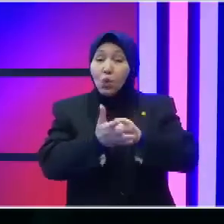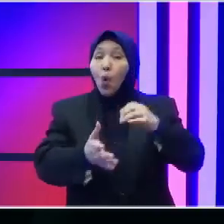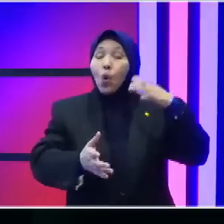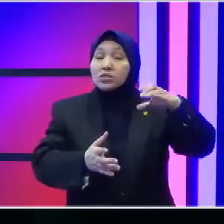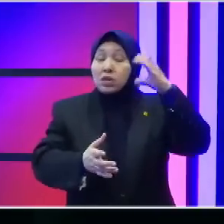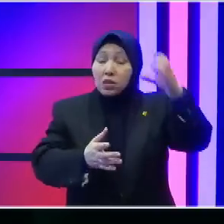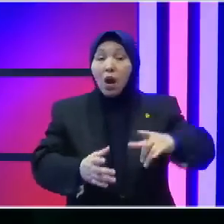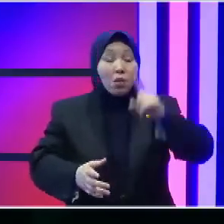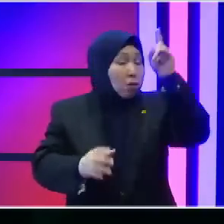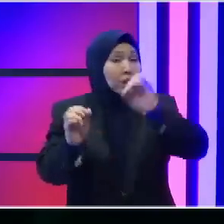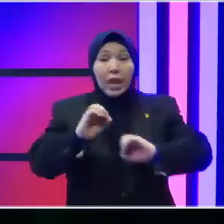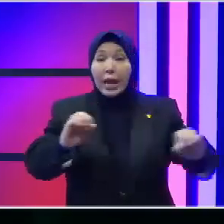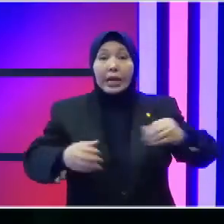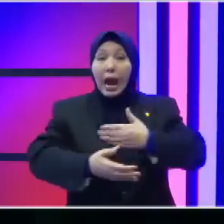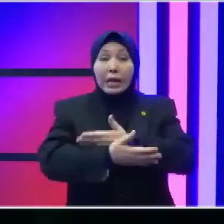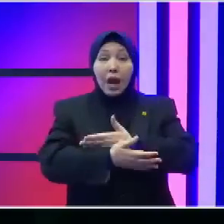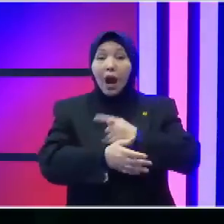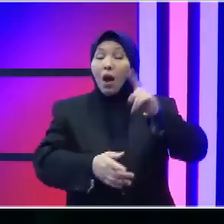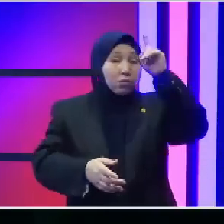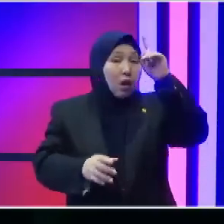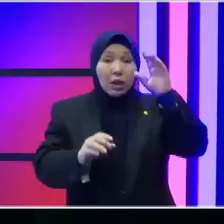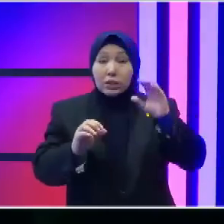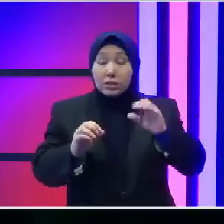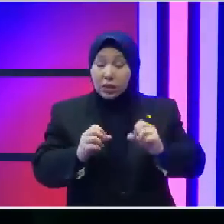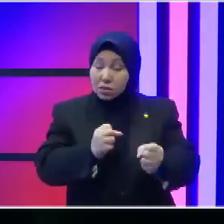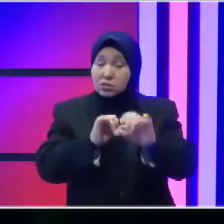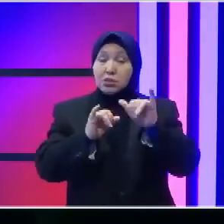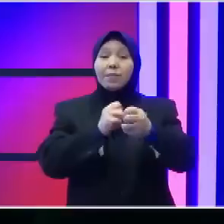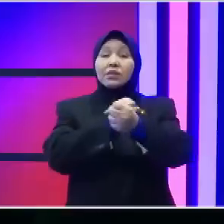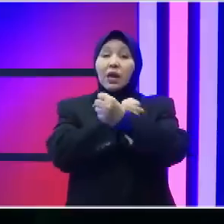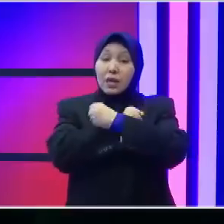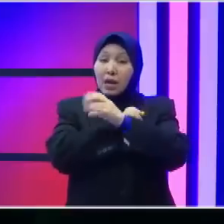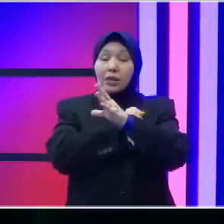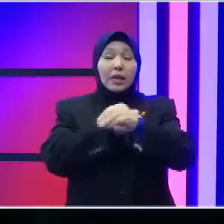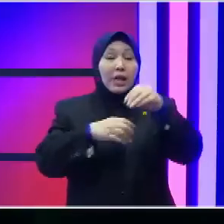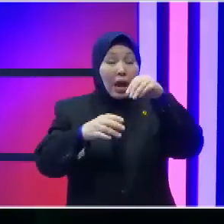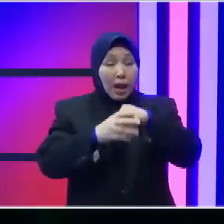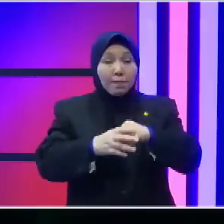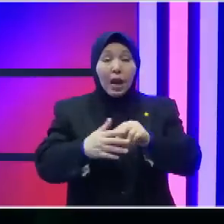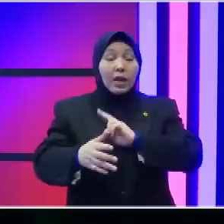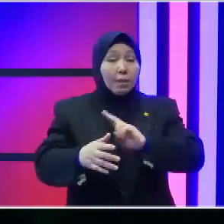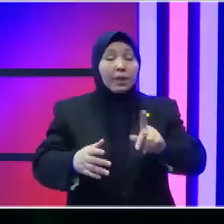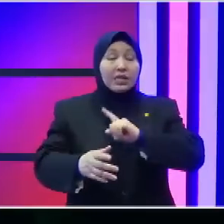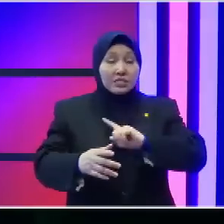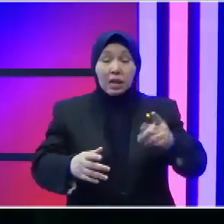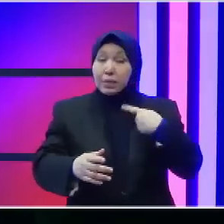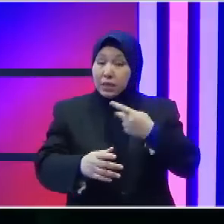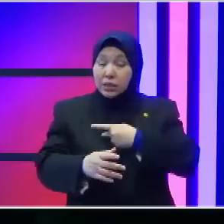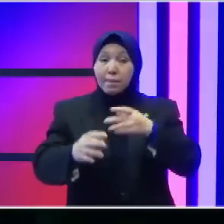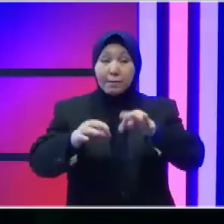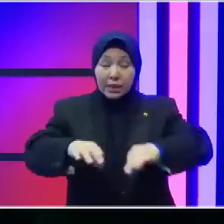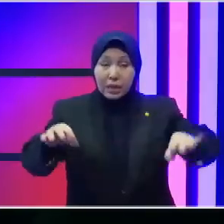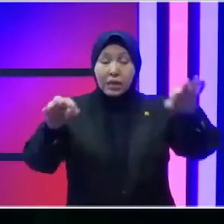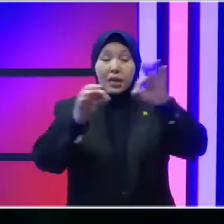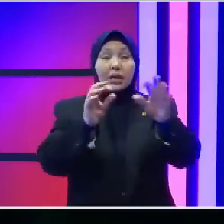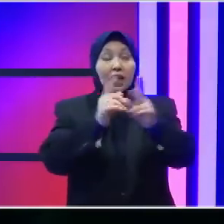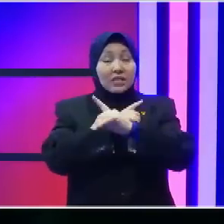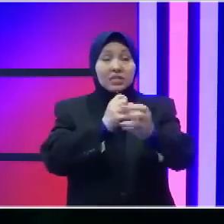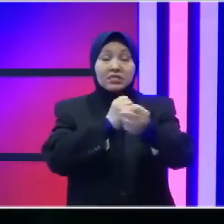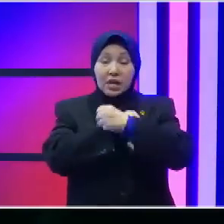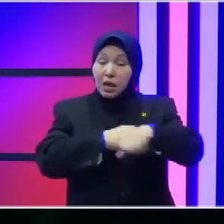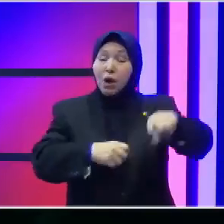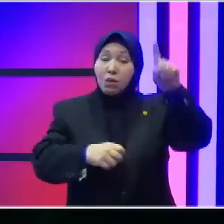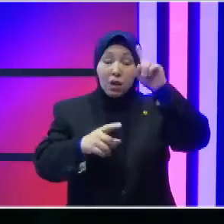Allah tidak ada anak. Allah memang penyayang, malah dalam agama Islam kita memang mengutamakan kasih sayang Allah,